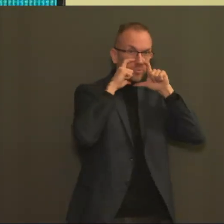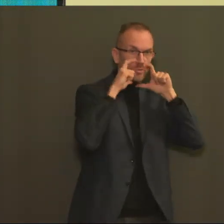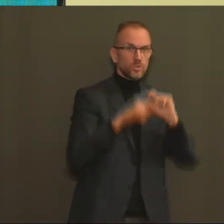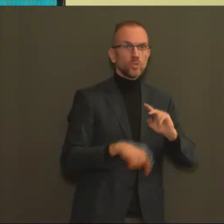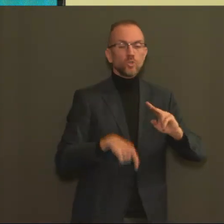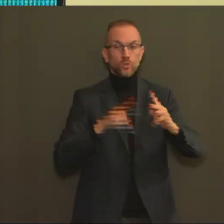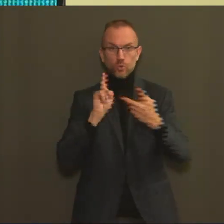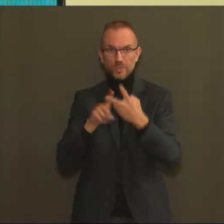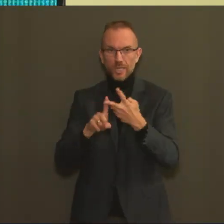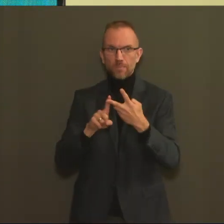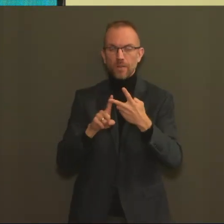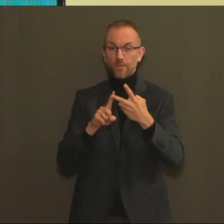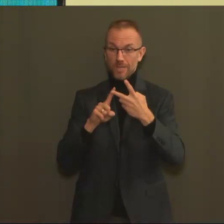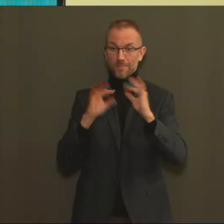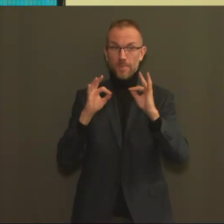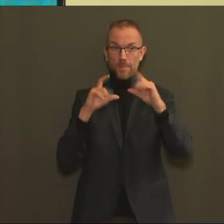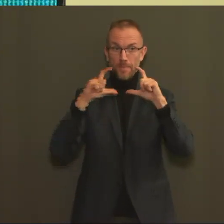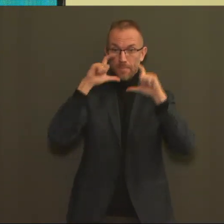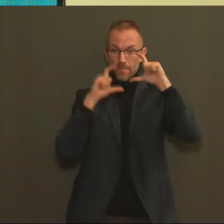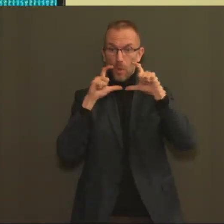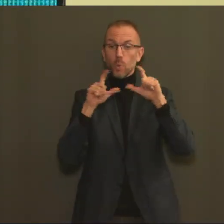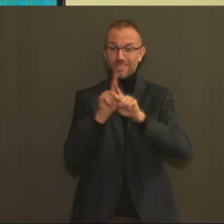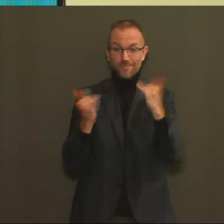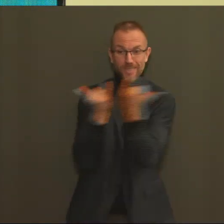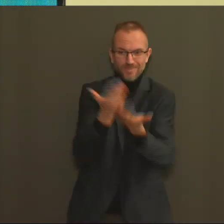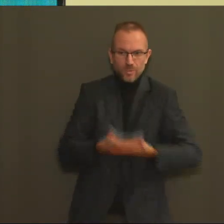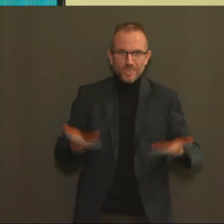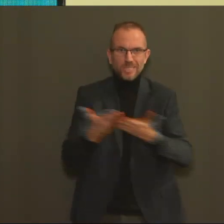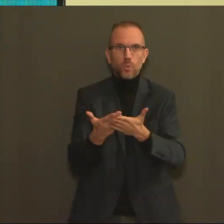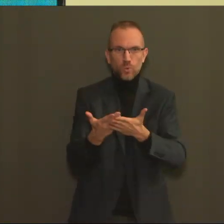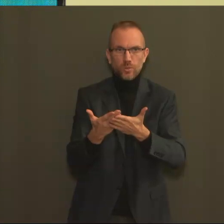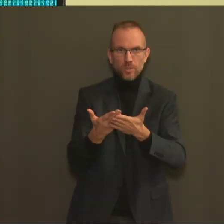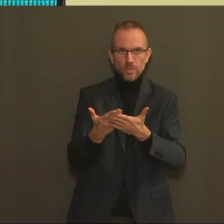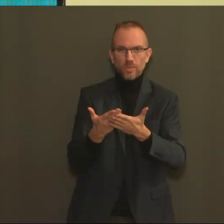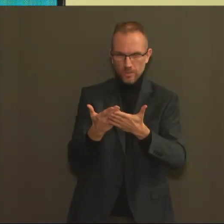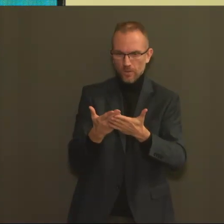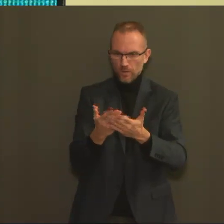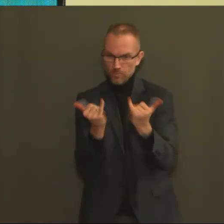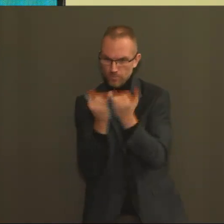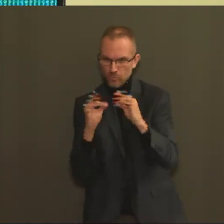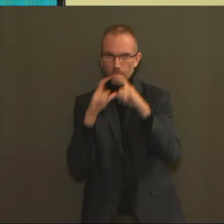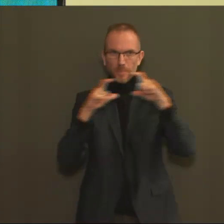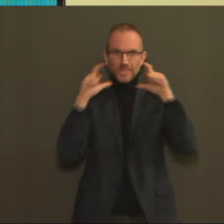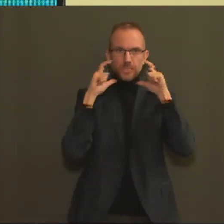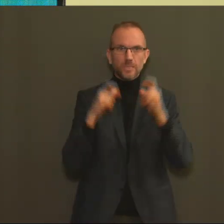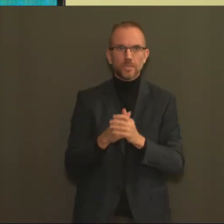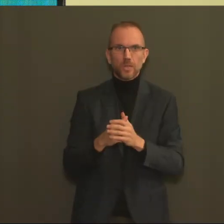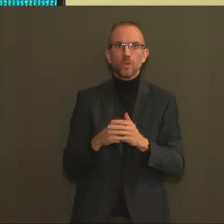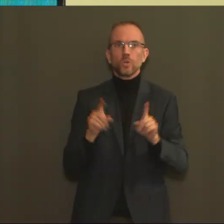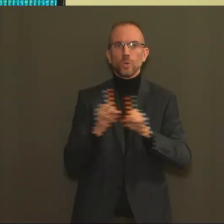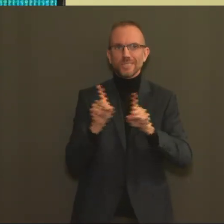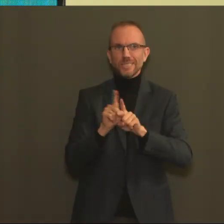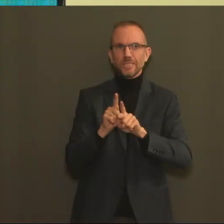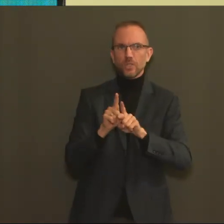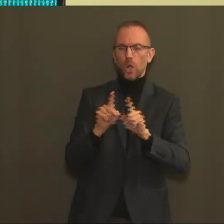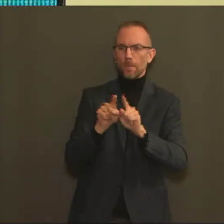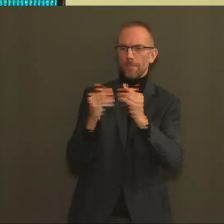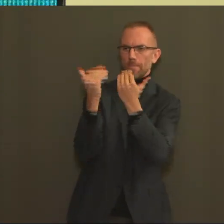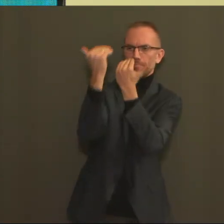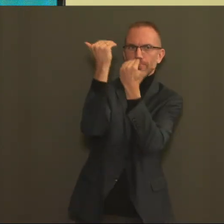credential ja die minishovel effecten zo in topdesk uw peuter homo's ja portaal qshop voor jullie